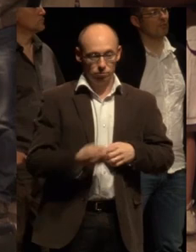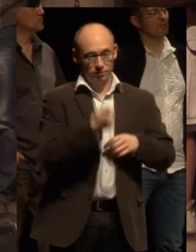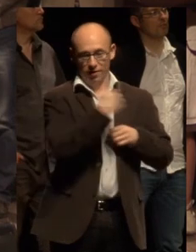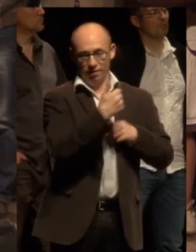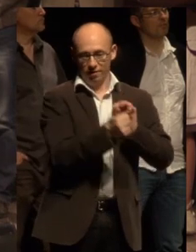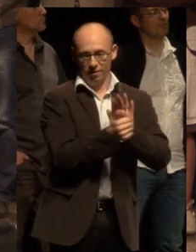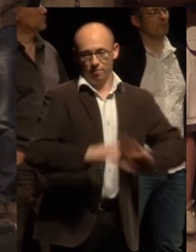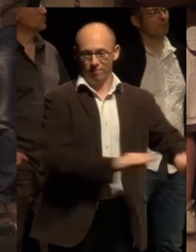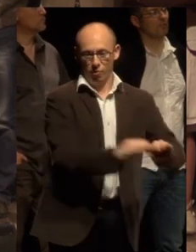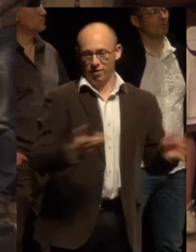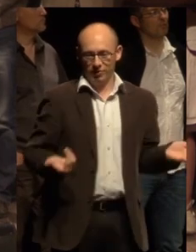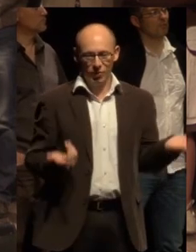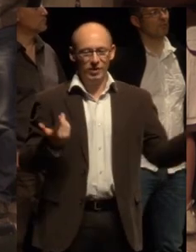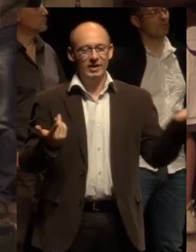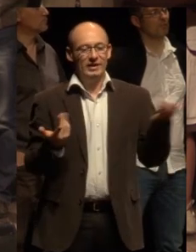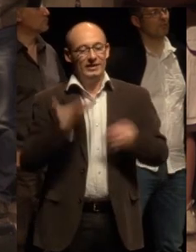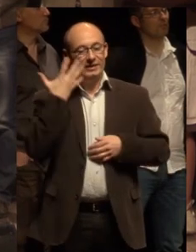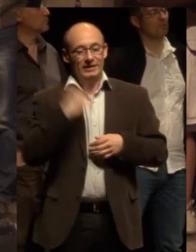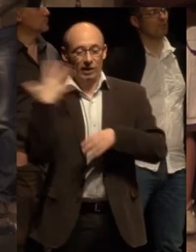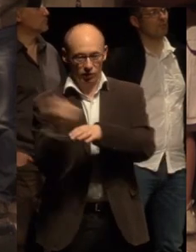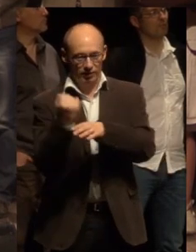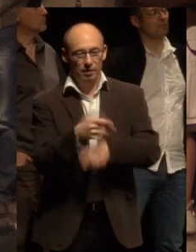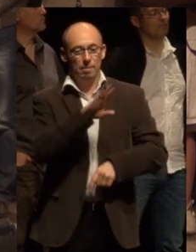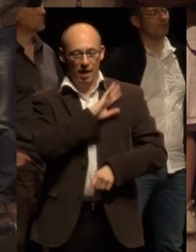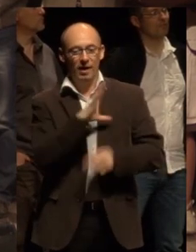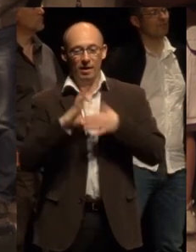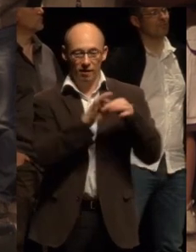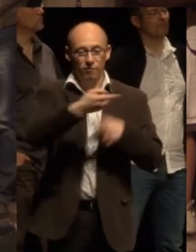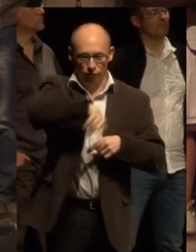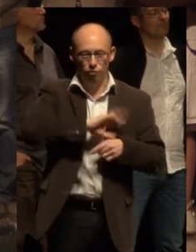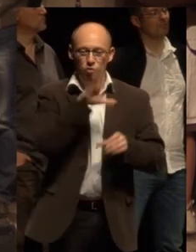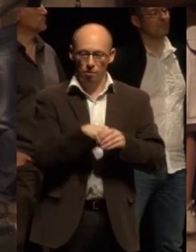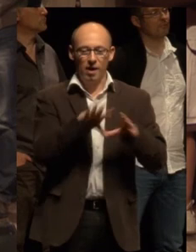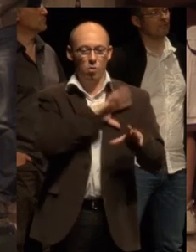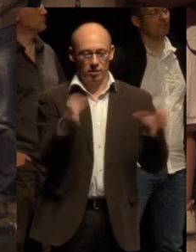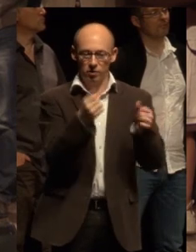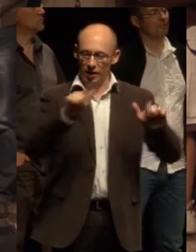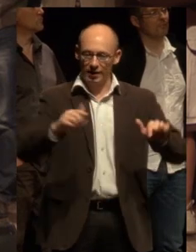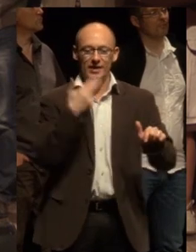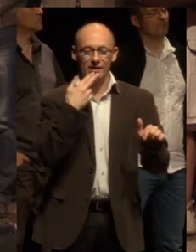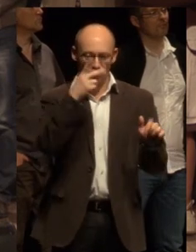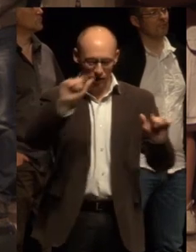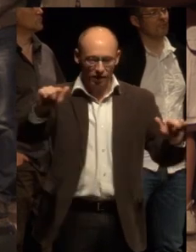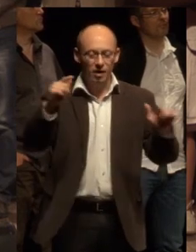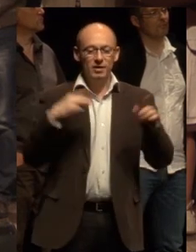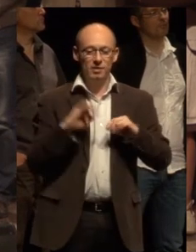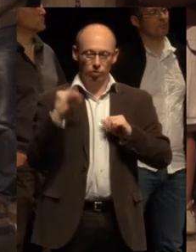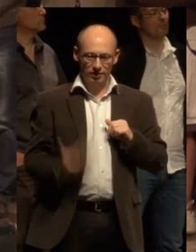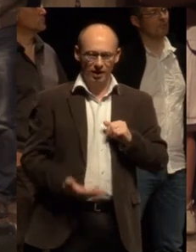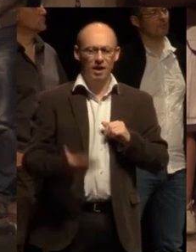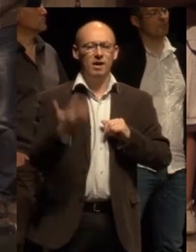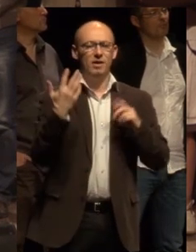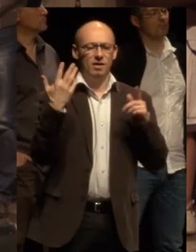cela, c'est grâce à vous que notre ville anticipera et répondra à tous les défis qui l'attendent. Alors je compte sur